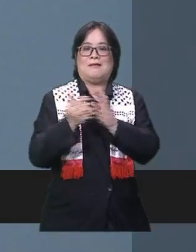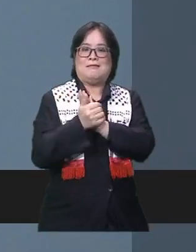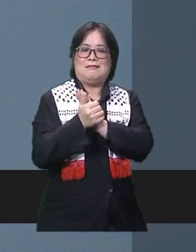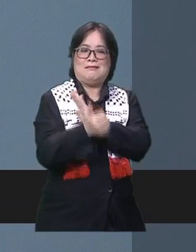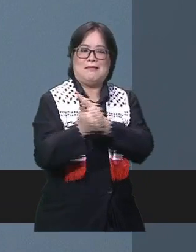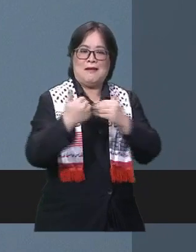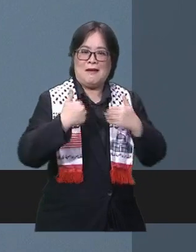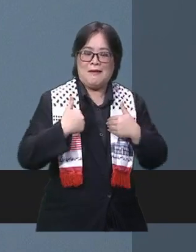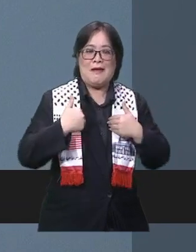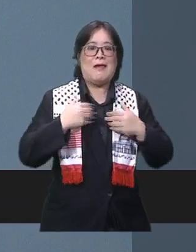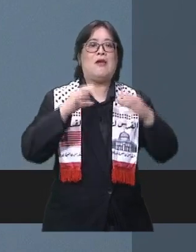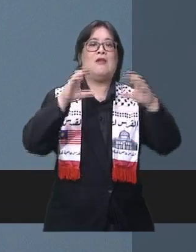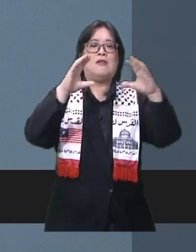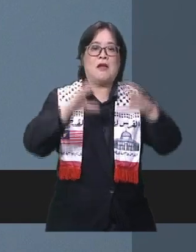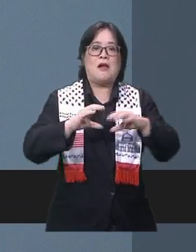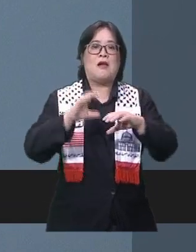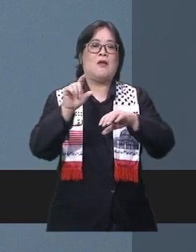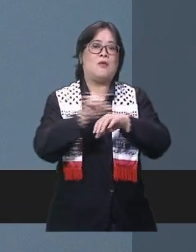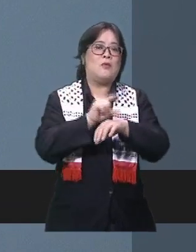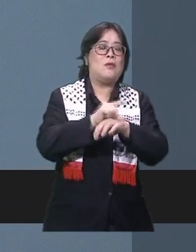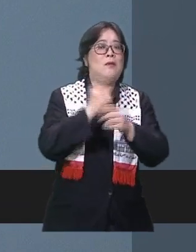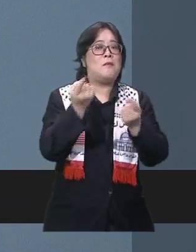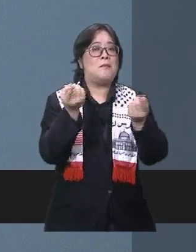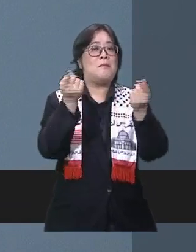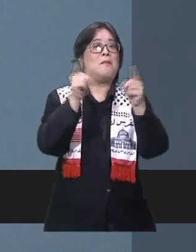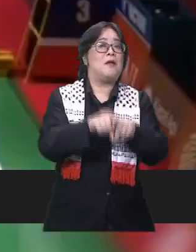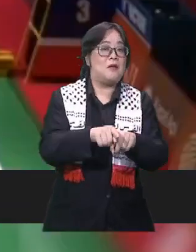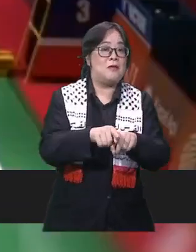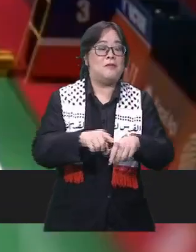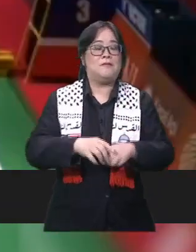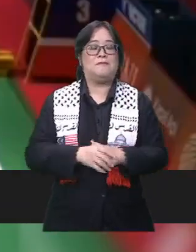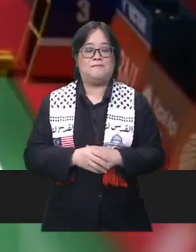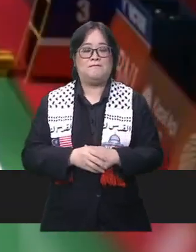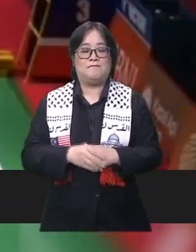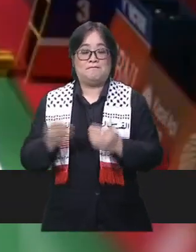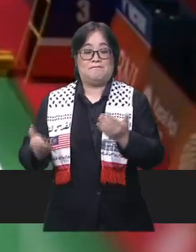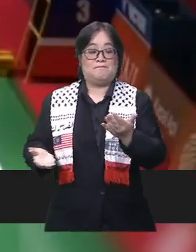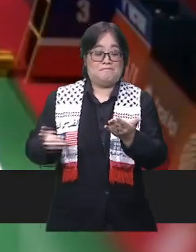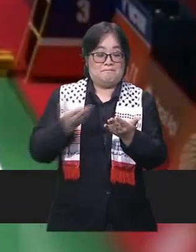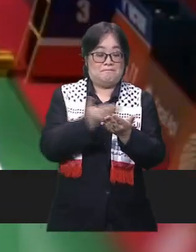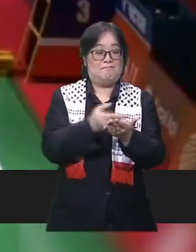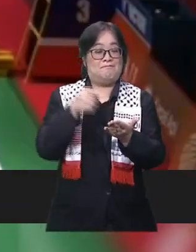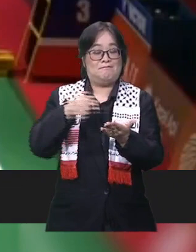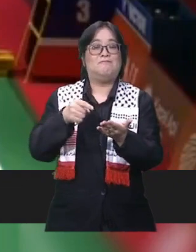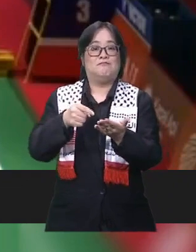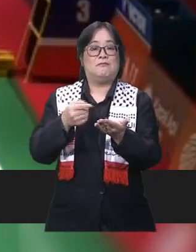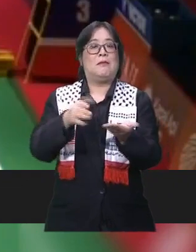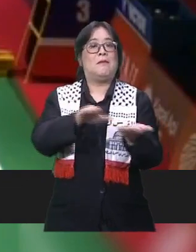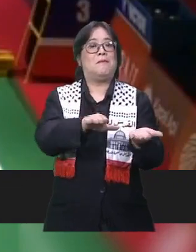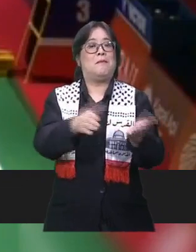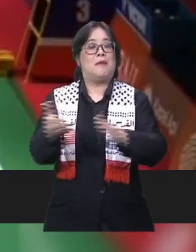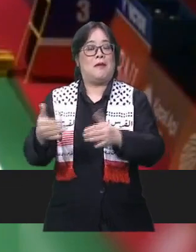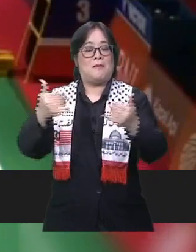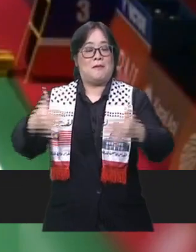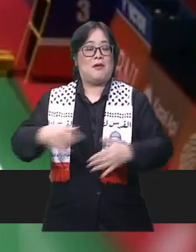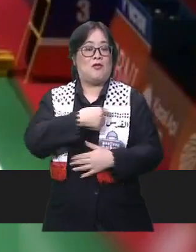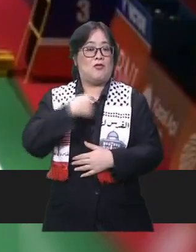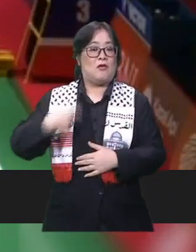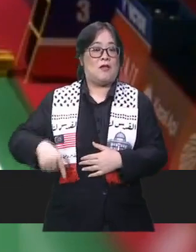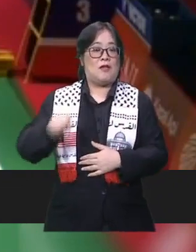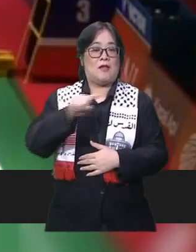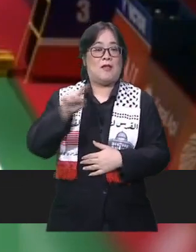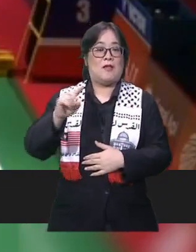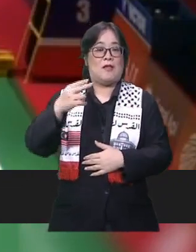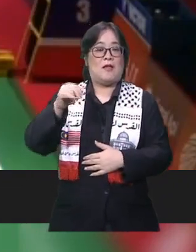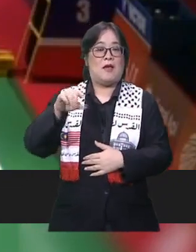mahir menggunakan peranti berkenaan ketika berlaku situasi kecemasan. Cadangan itu dikemukakan susulan kematian pemain muda Cina Zhang